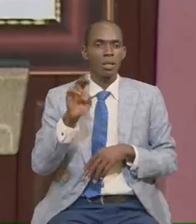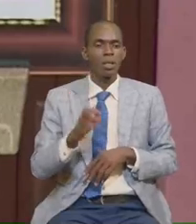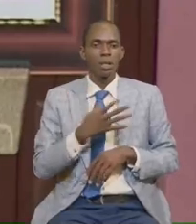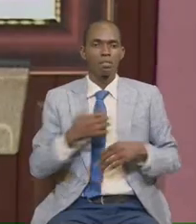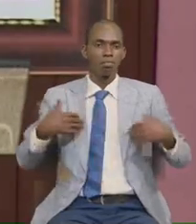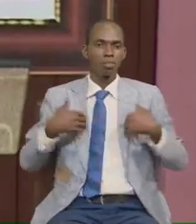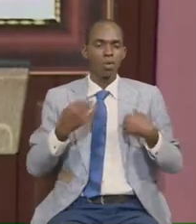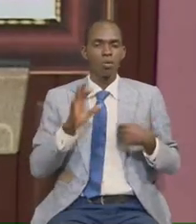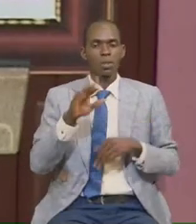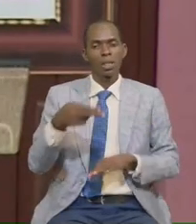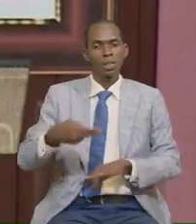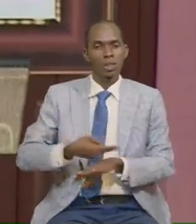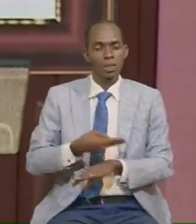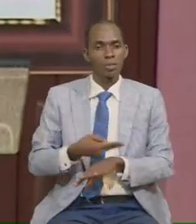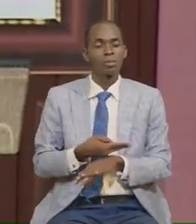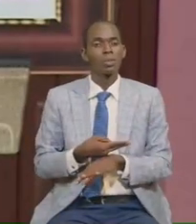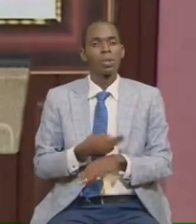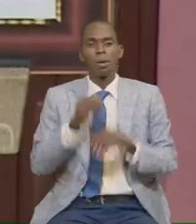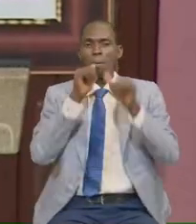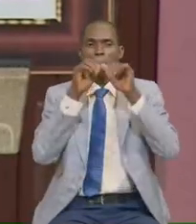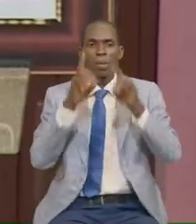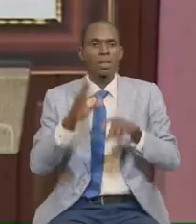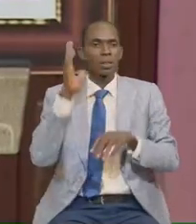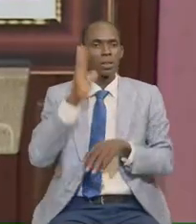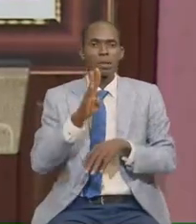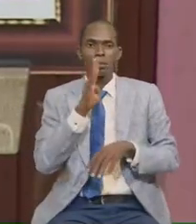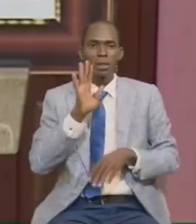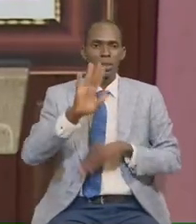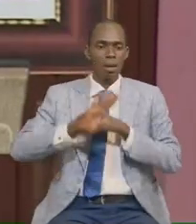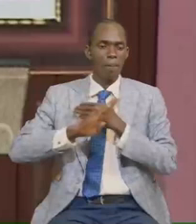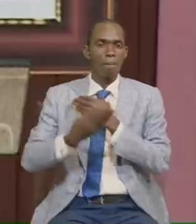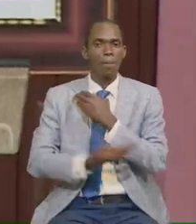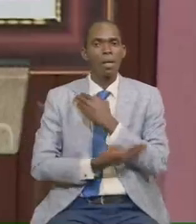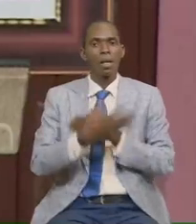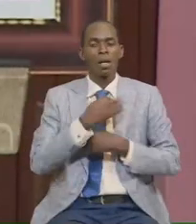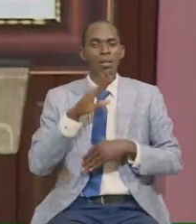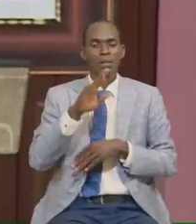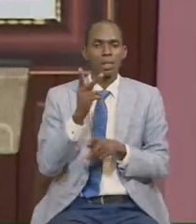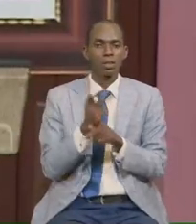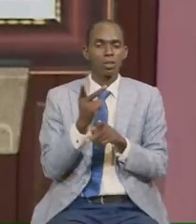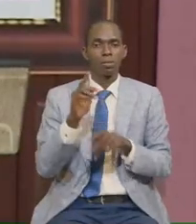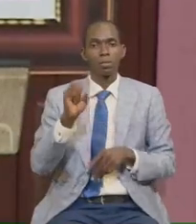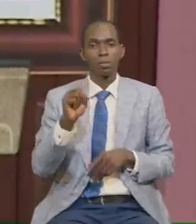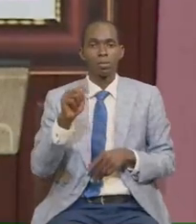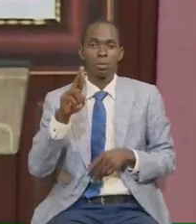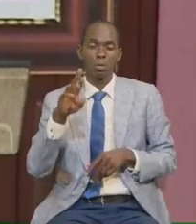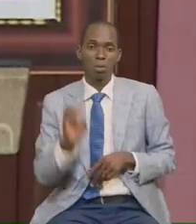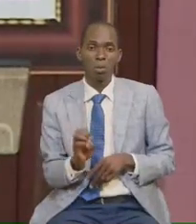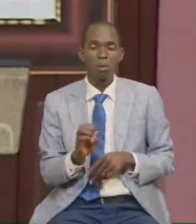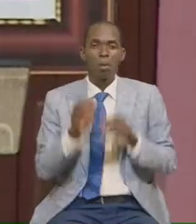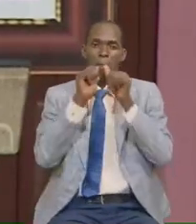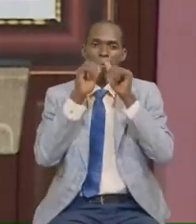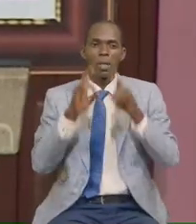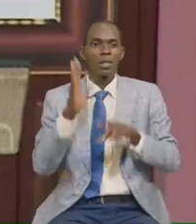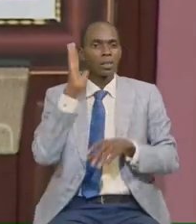ces choses seront bénies. Ta corbeille, ta ruche seront bénies. Tu seras béni à ton arrivée et tu